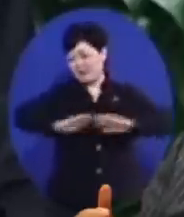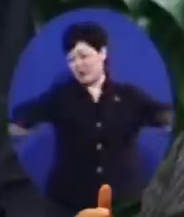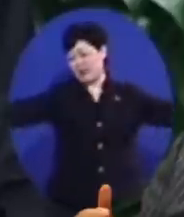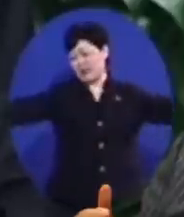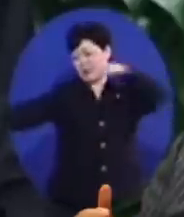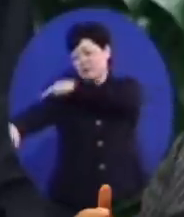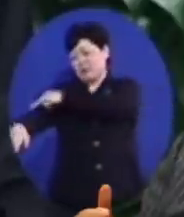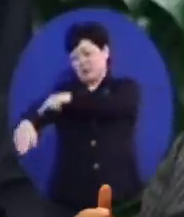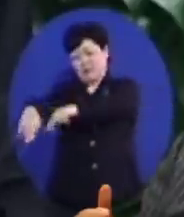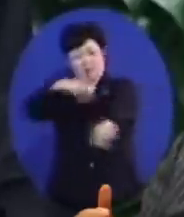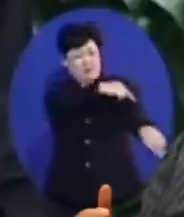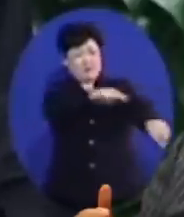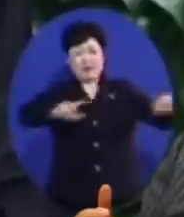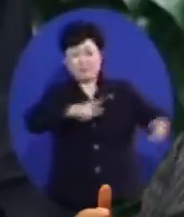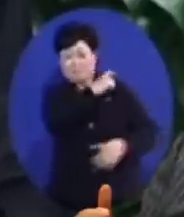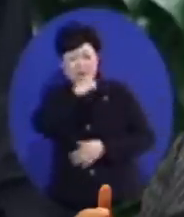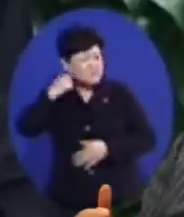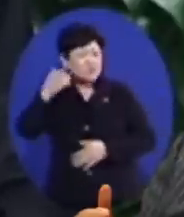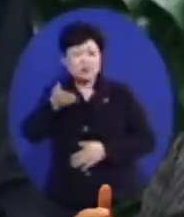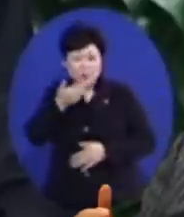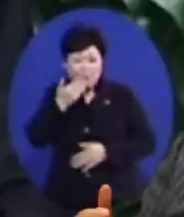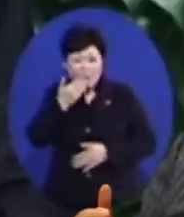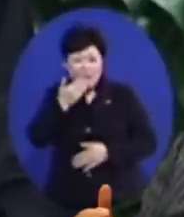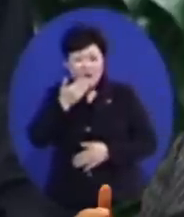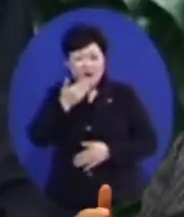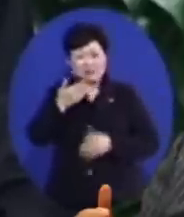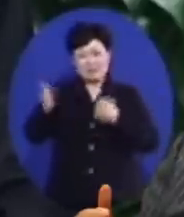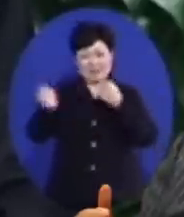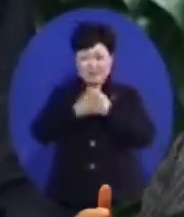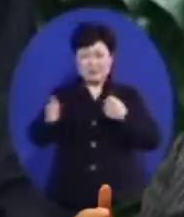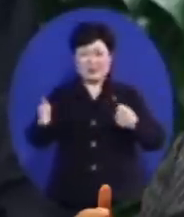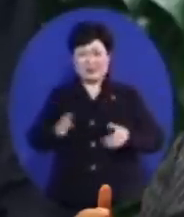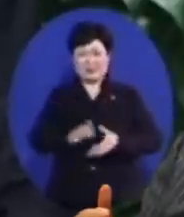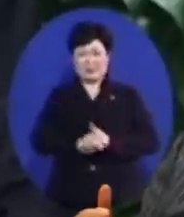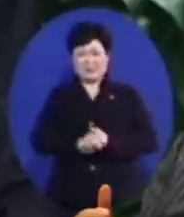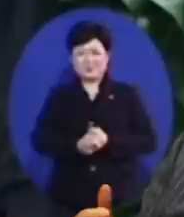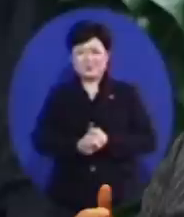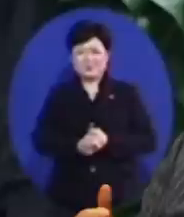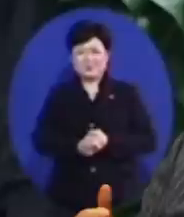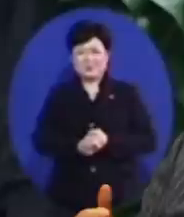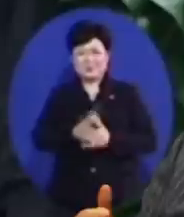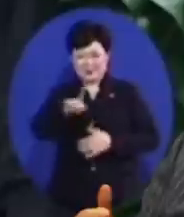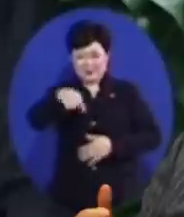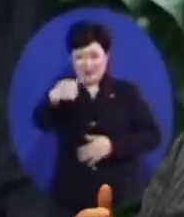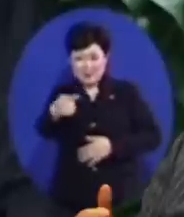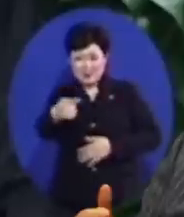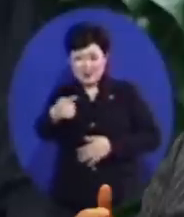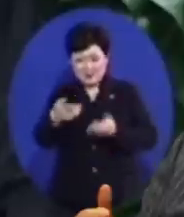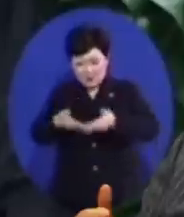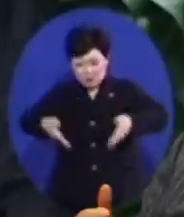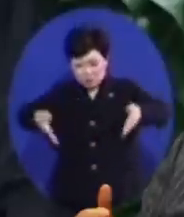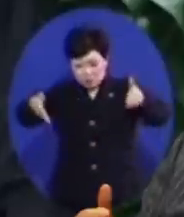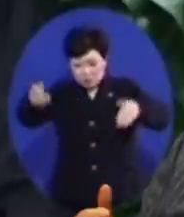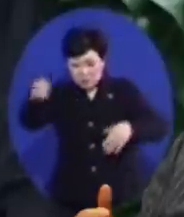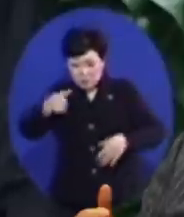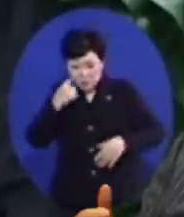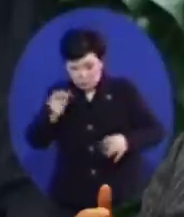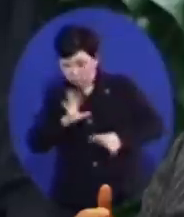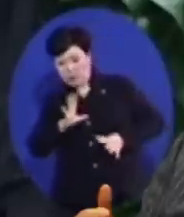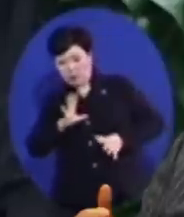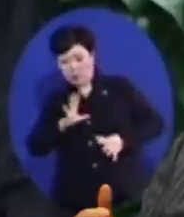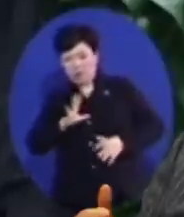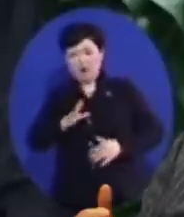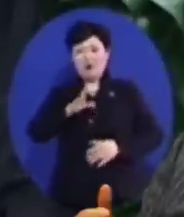아니라 맛있는 것까지 주니까 얼마나 좋습니까? 그런데 그 다음엔 둥지에 와보고 하나 놀란 것은